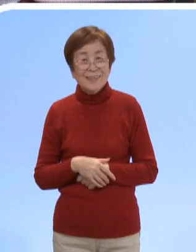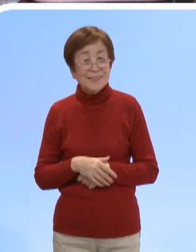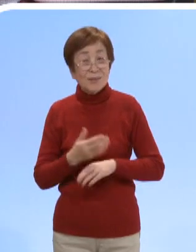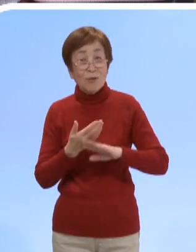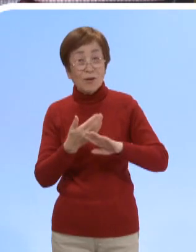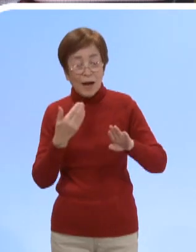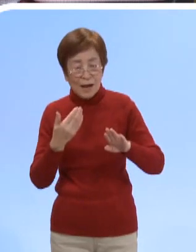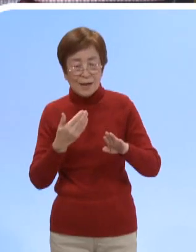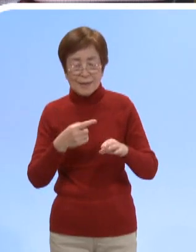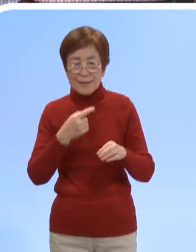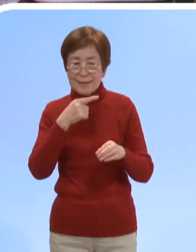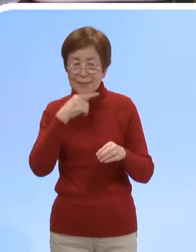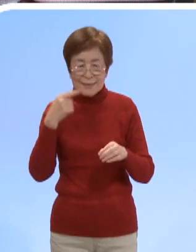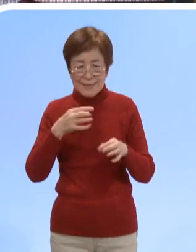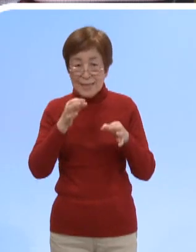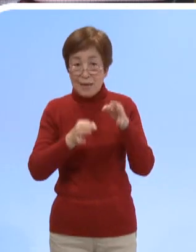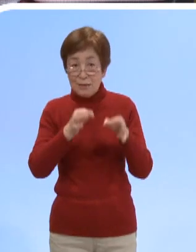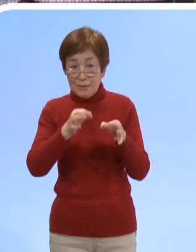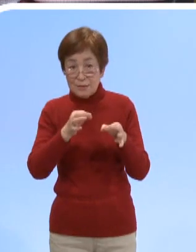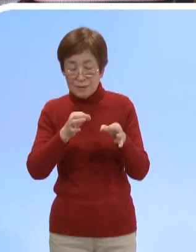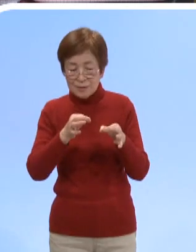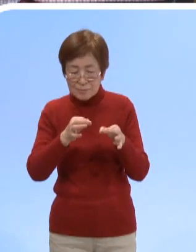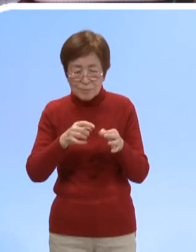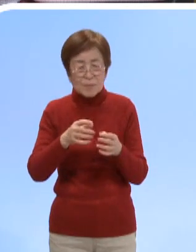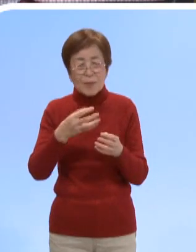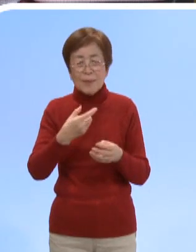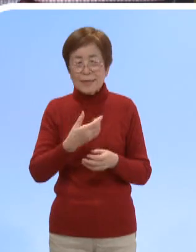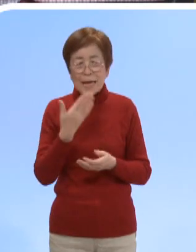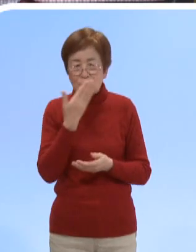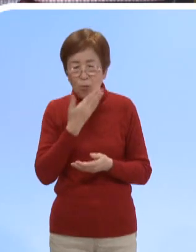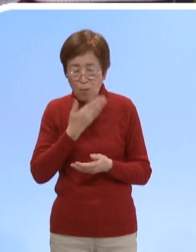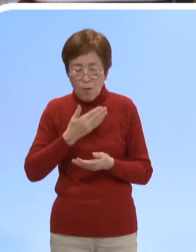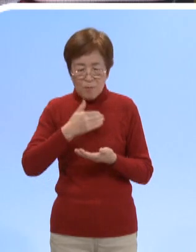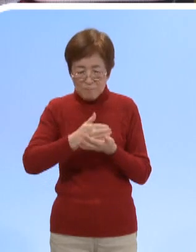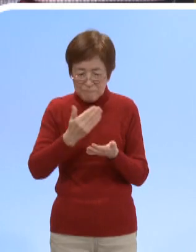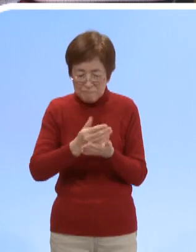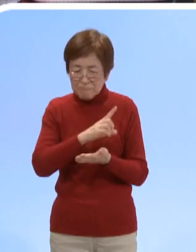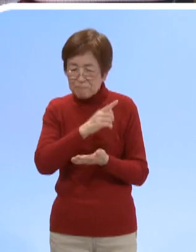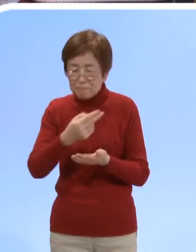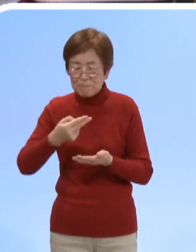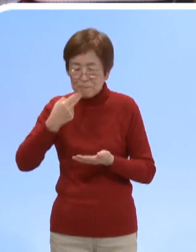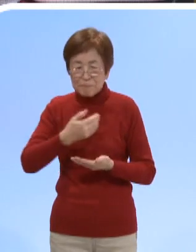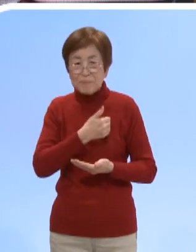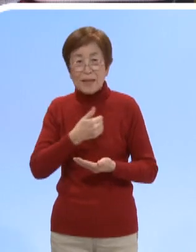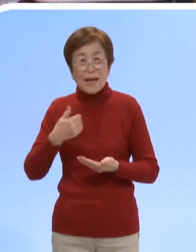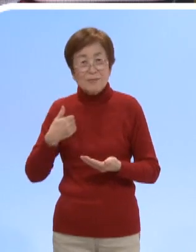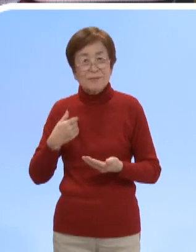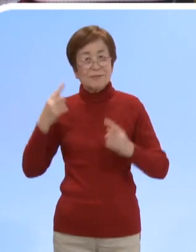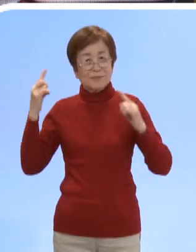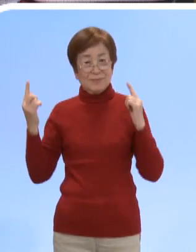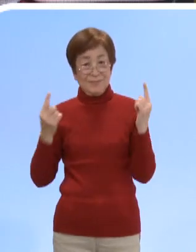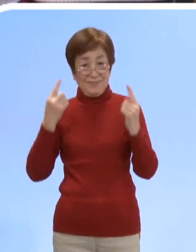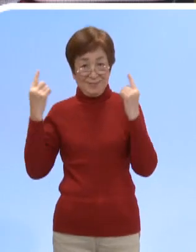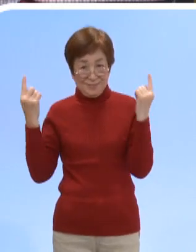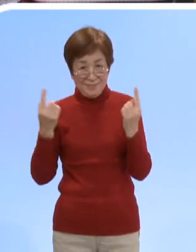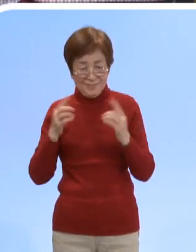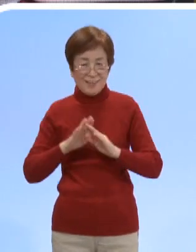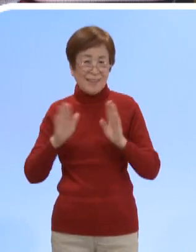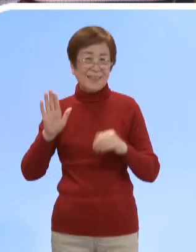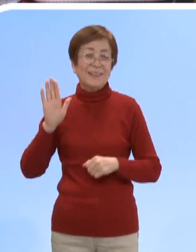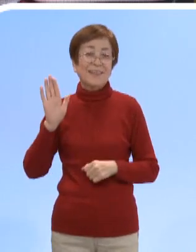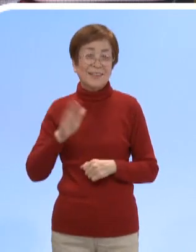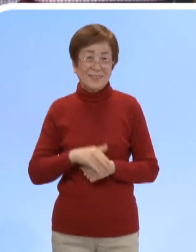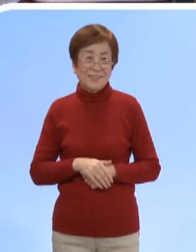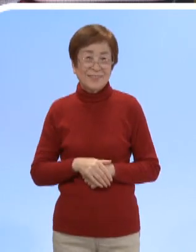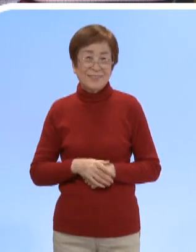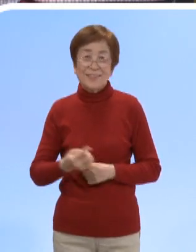この他にも丹波市内では小豆を使ったデザートが楽しめる丹波大納言小豆ぜんざいフェアが開催されてい